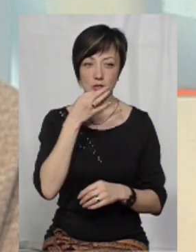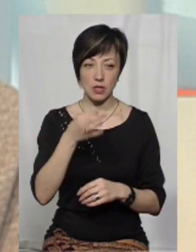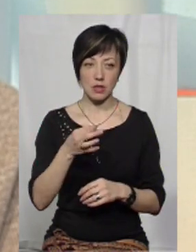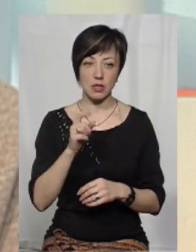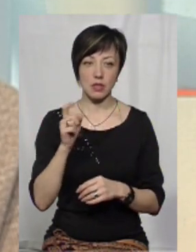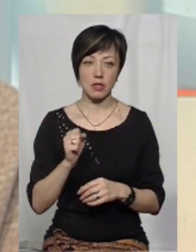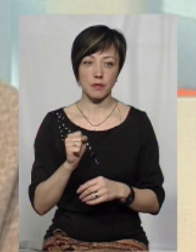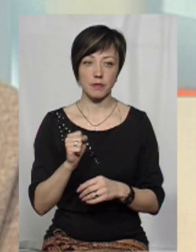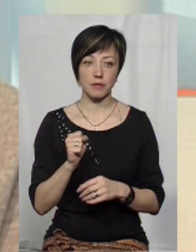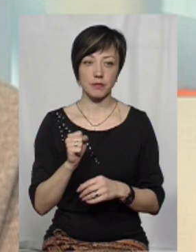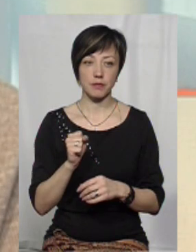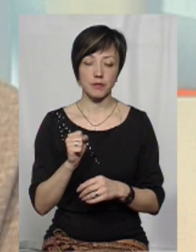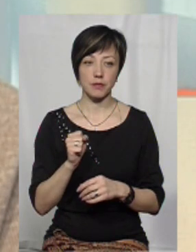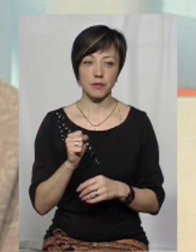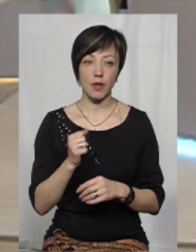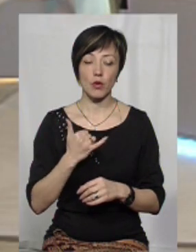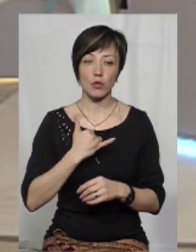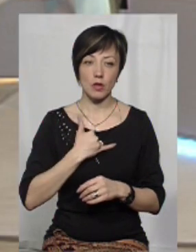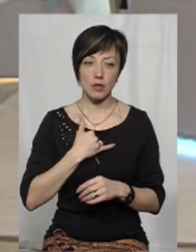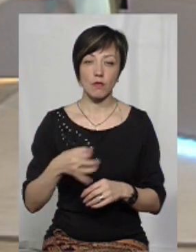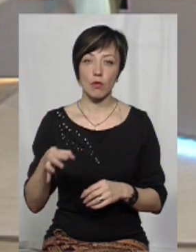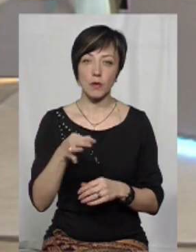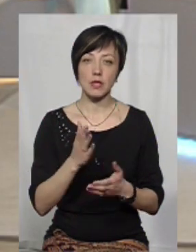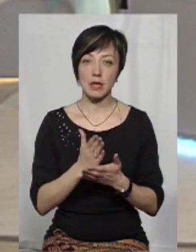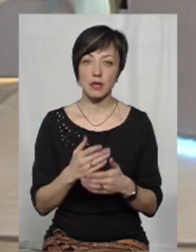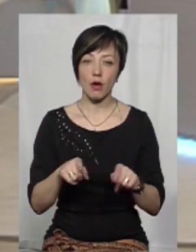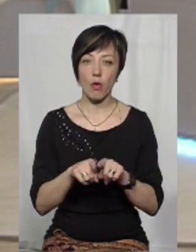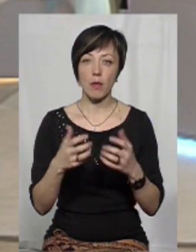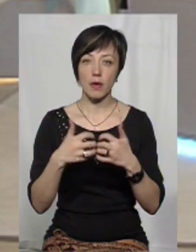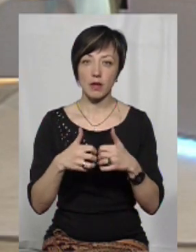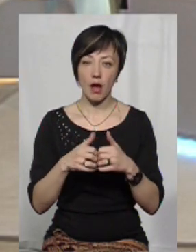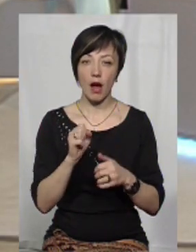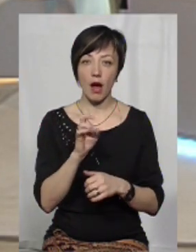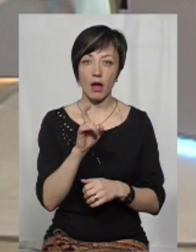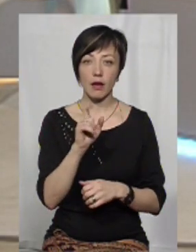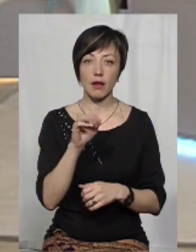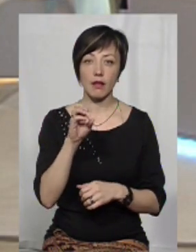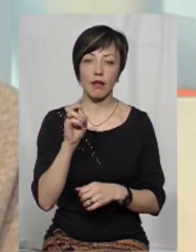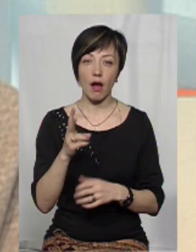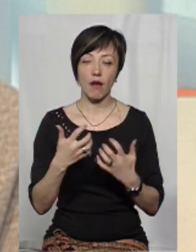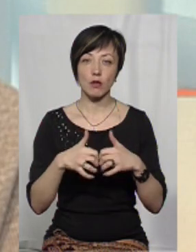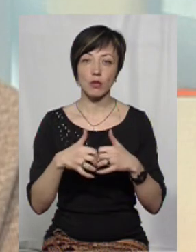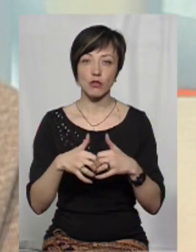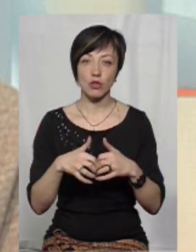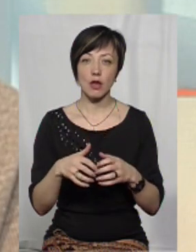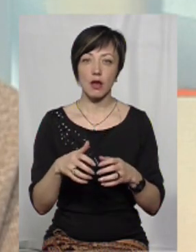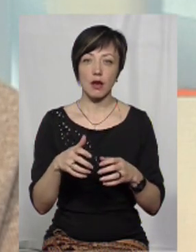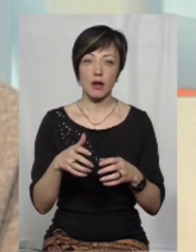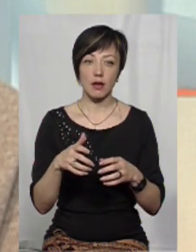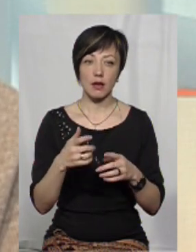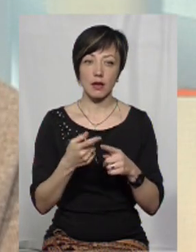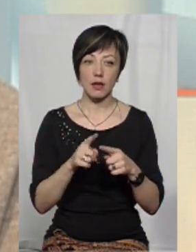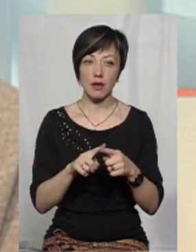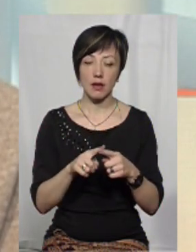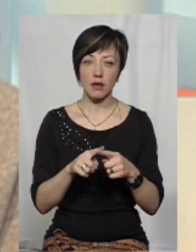то, что у нас в области есть такой аппарат «Архитек», Это автоматический биохимический